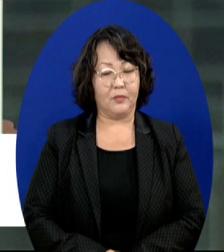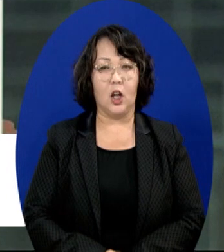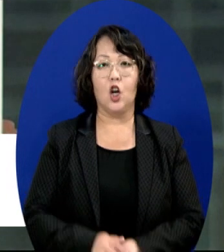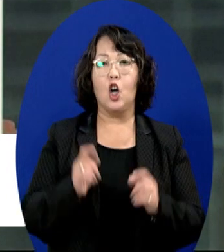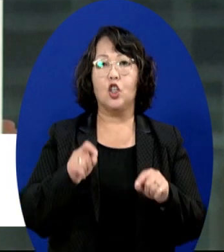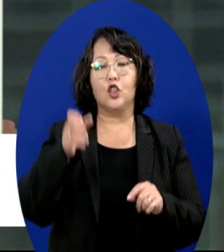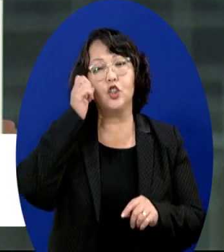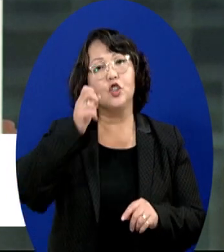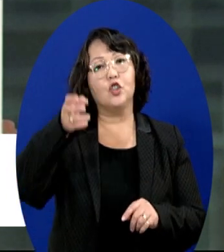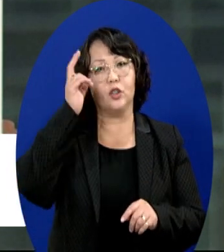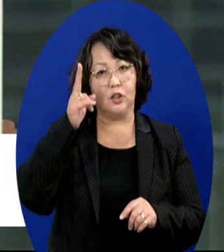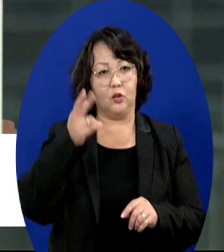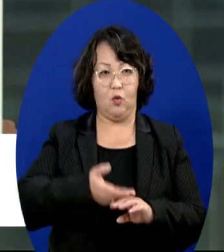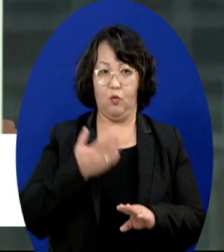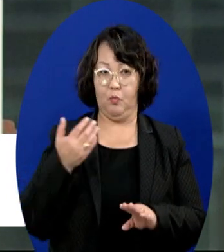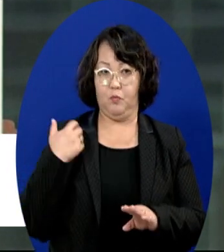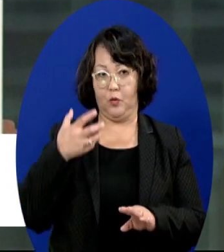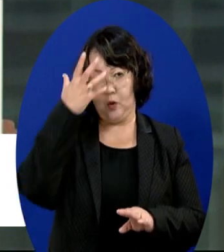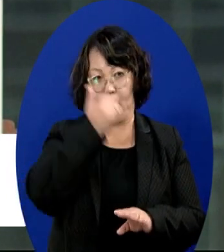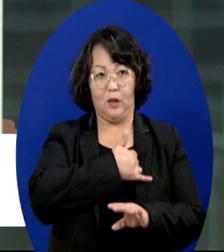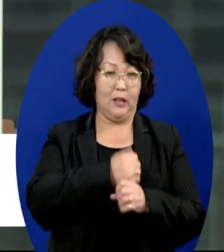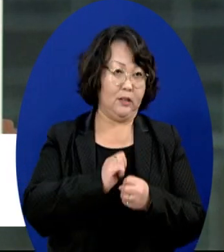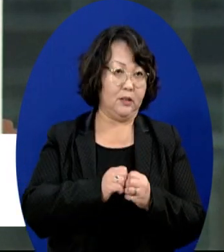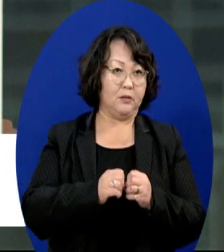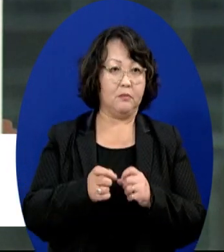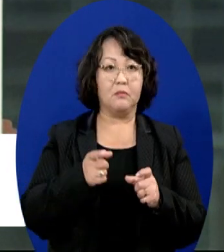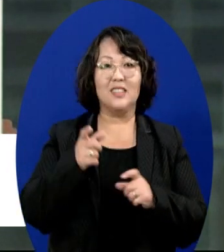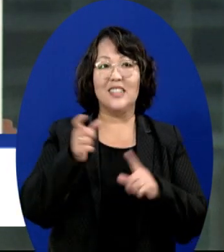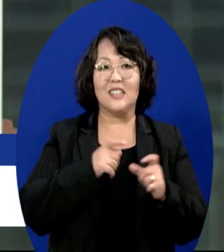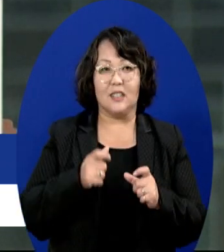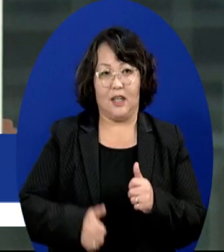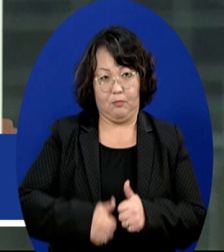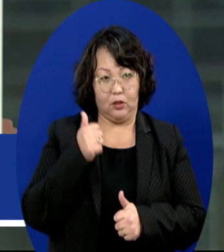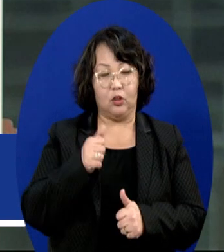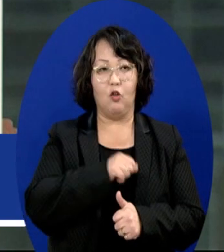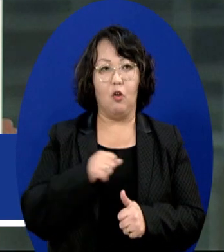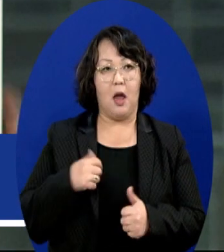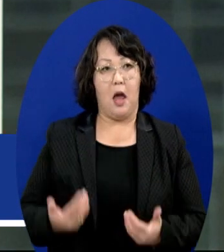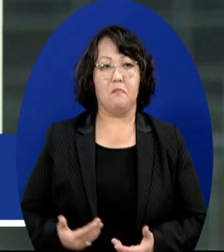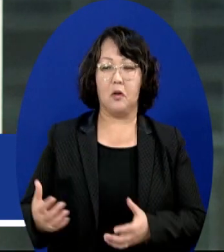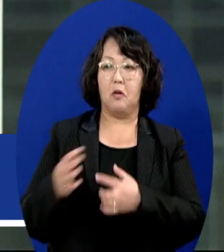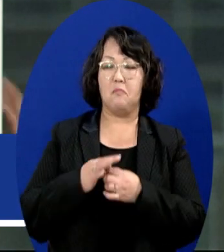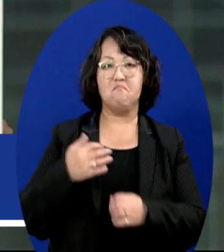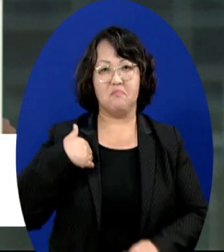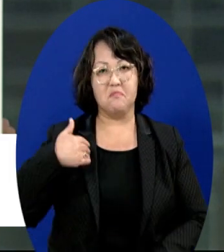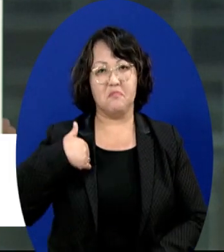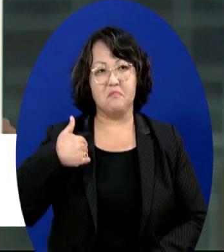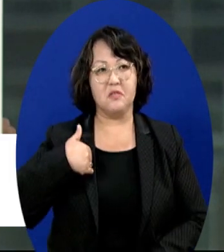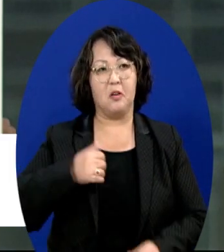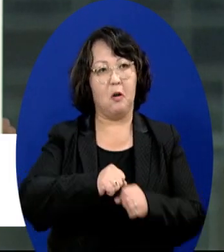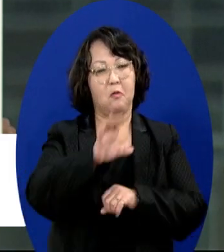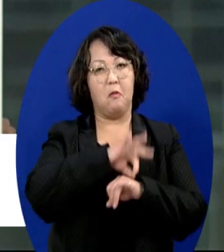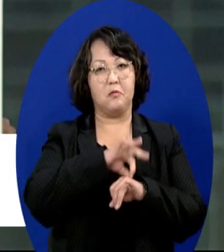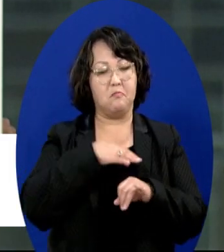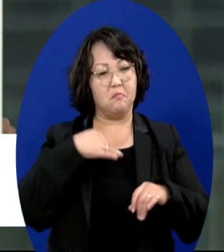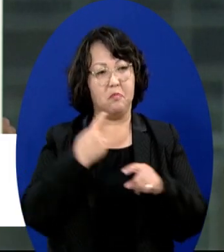Өнөөгийн ерөнхийлөгч өмнөх засаг захиргаанаас өвлөгдсөн эдийн засгийн ололтыг аль болохоор өөртөөгөө хамааруулж цар тахлын дэгдэлтэд ямарч буруугүй мэт